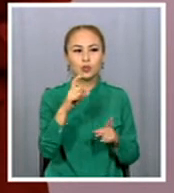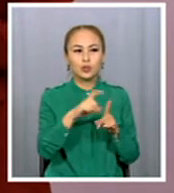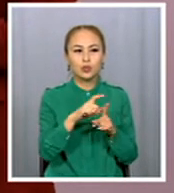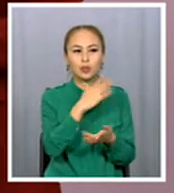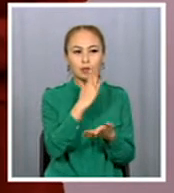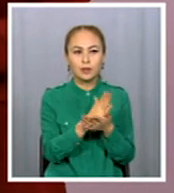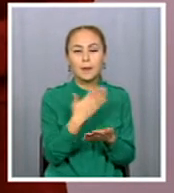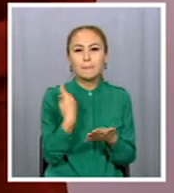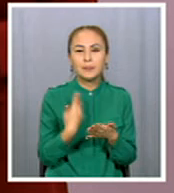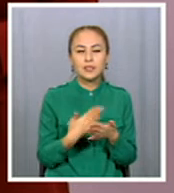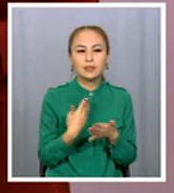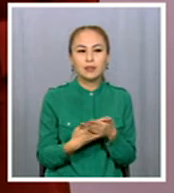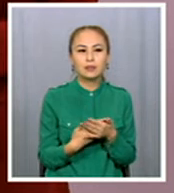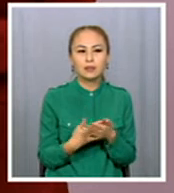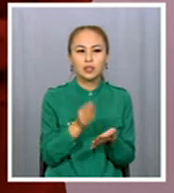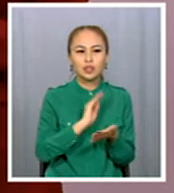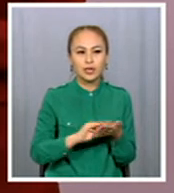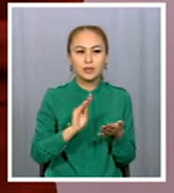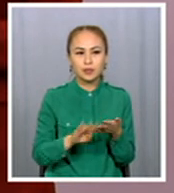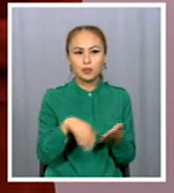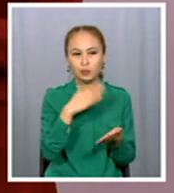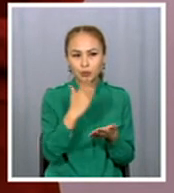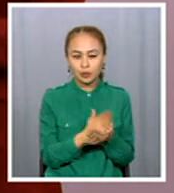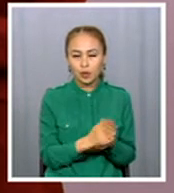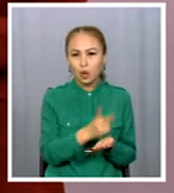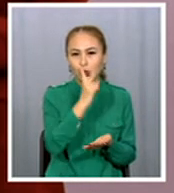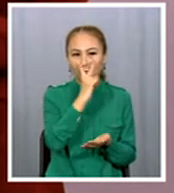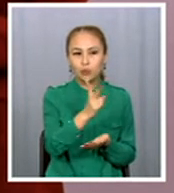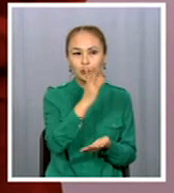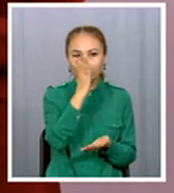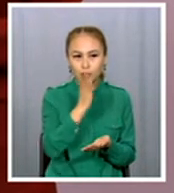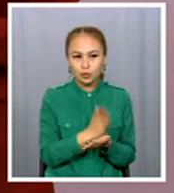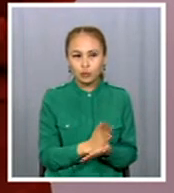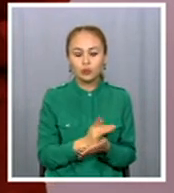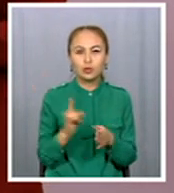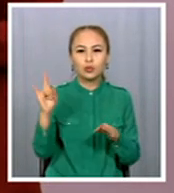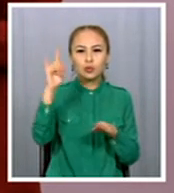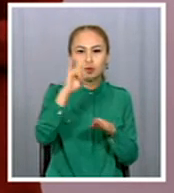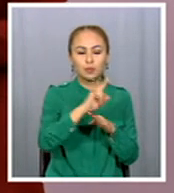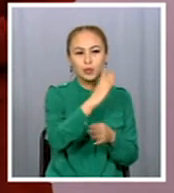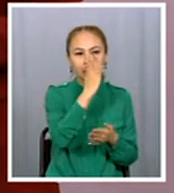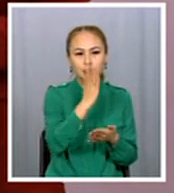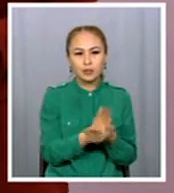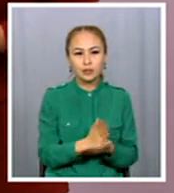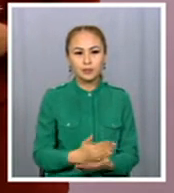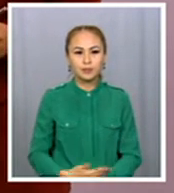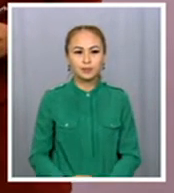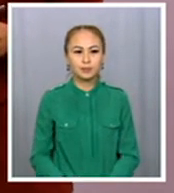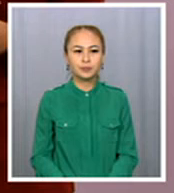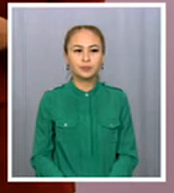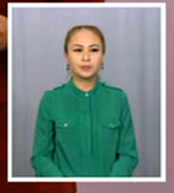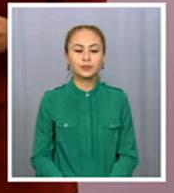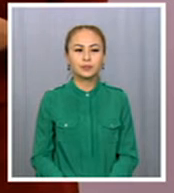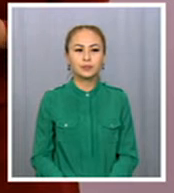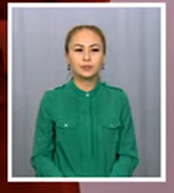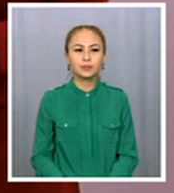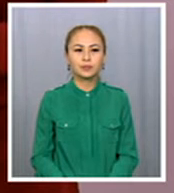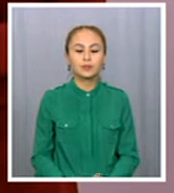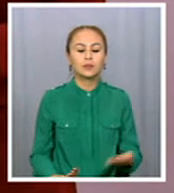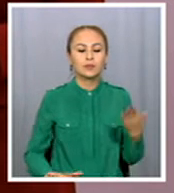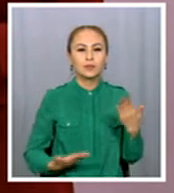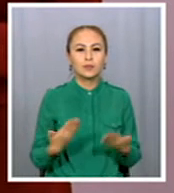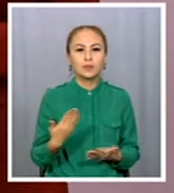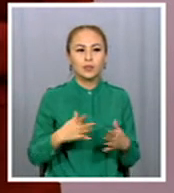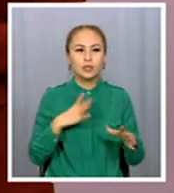сөзден тұрады, мысалы жазып отыр, көріп жүр, ұшып бара жатыр. Ендеше